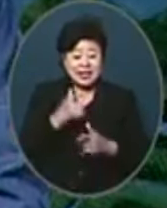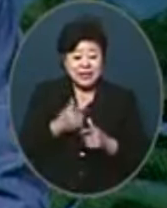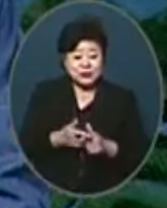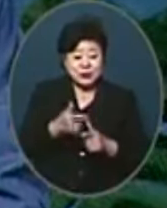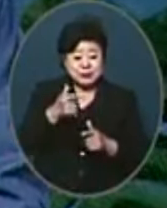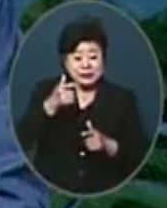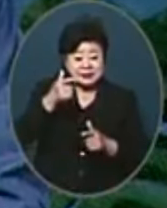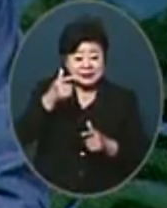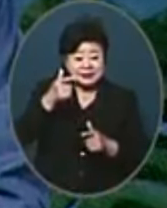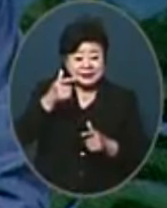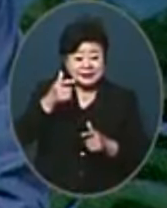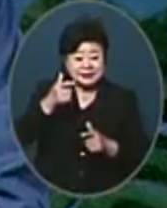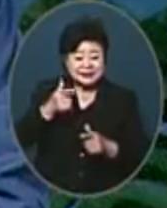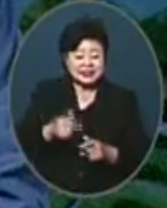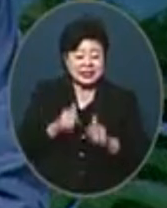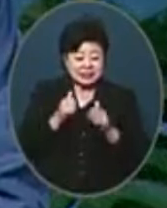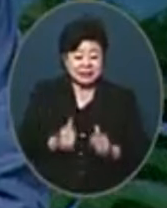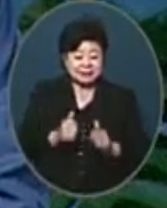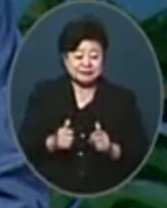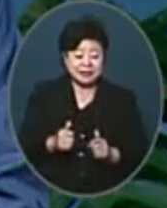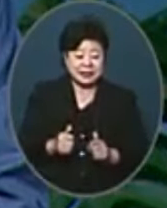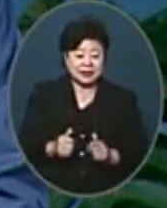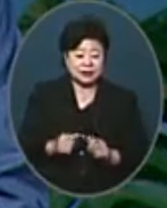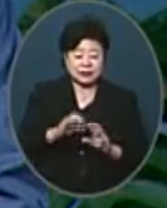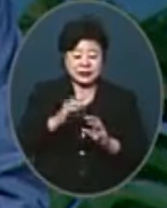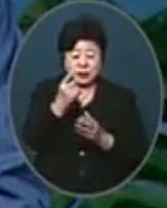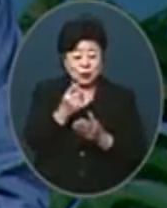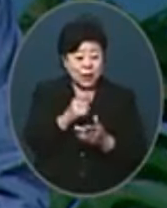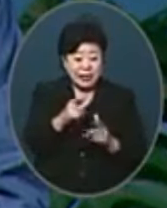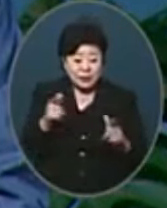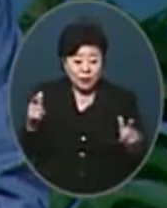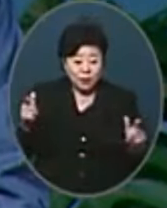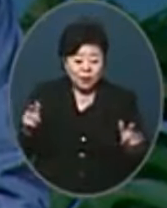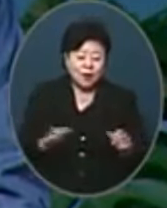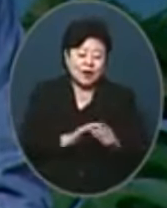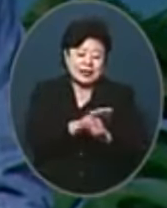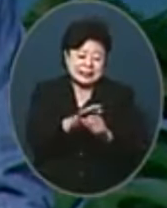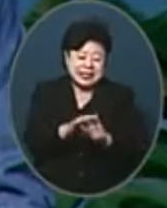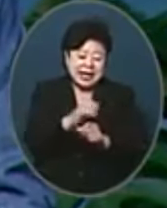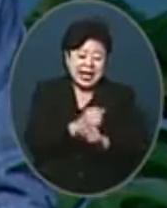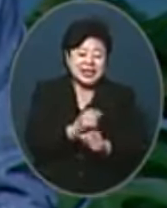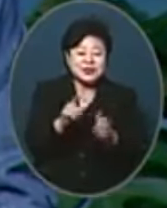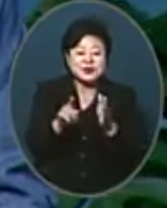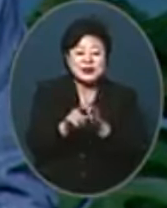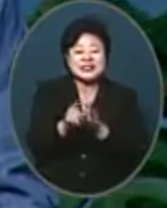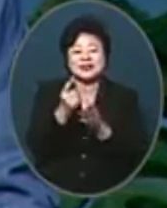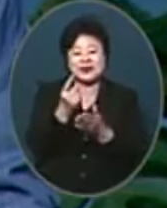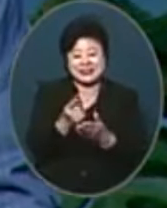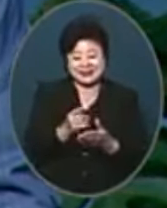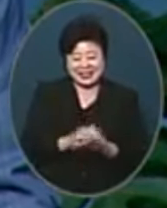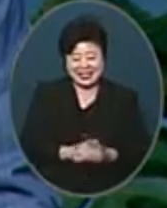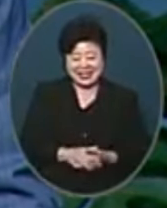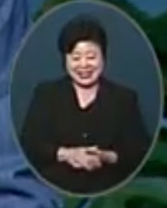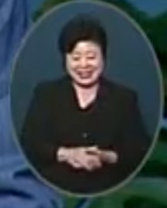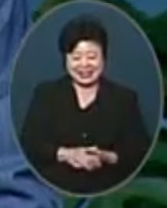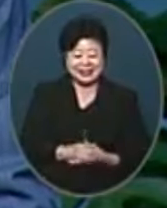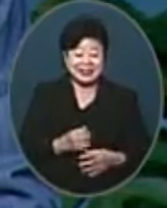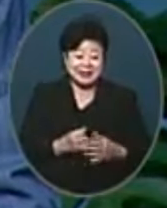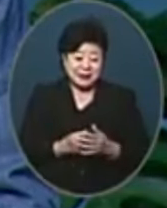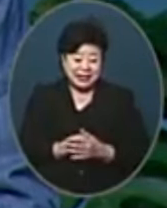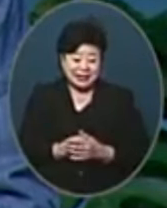예수님은 심판하러 이 세상에 오신 것이 아니라 사랑을 하기 위해서 오셨습니다. 그렇기